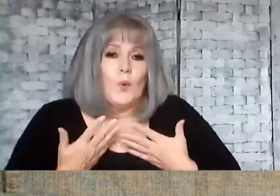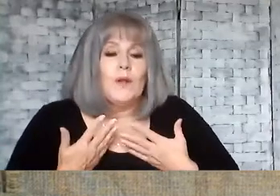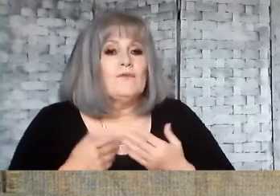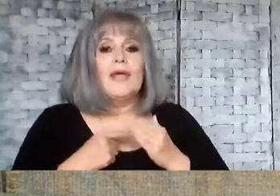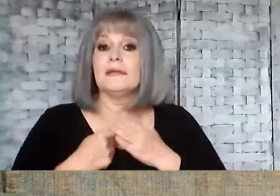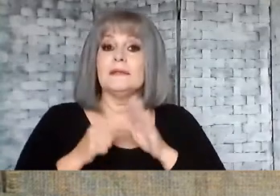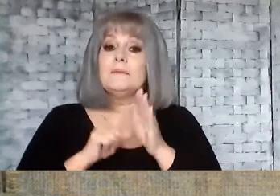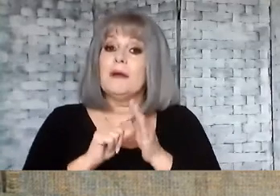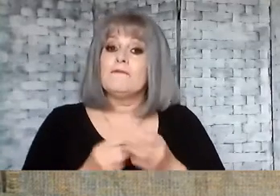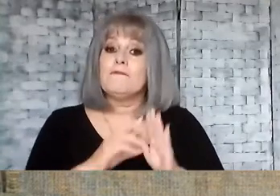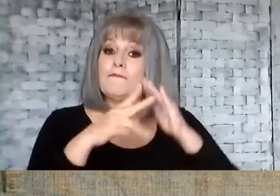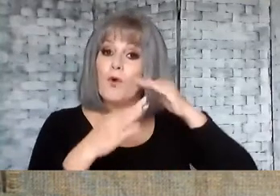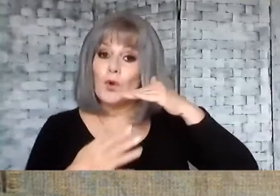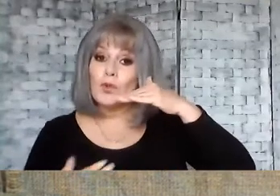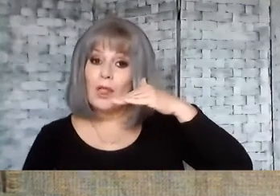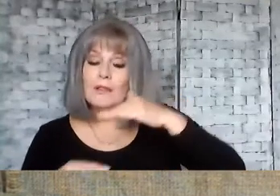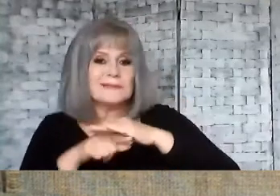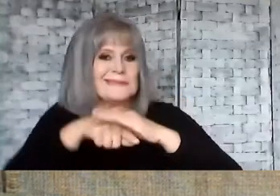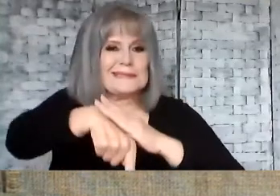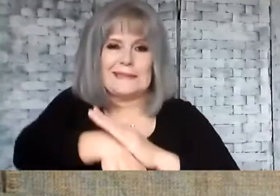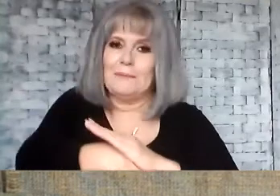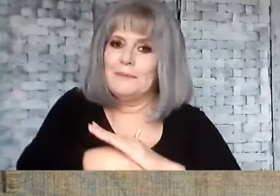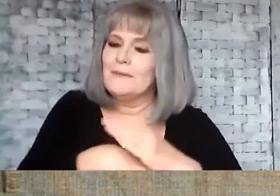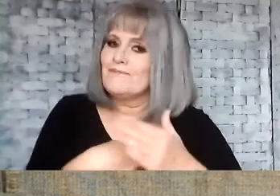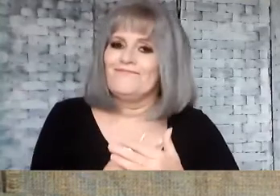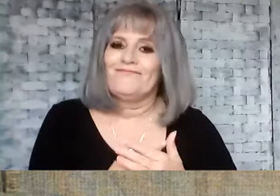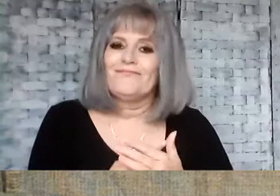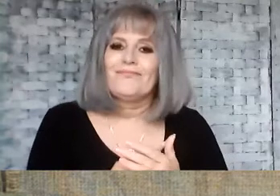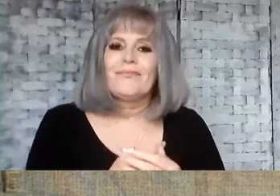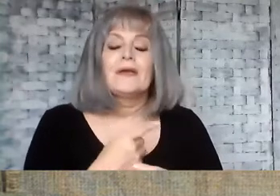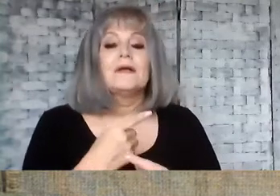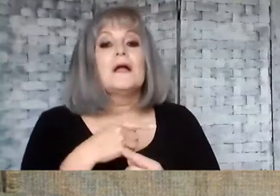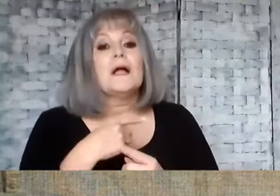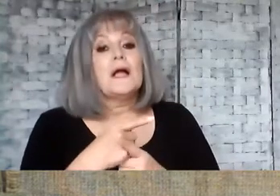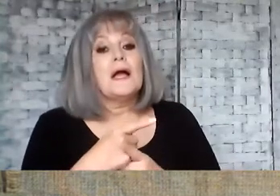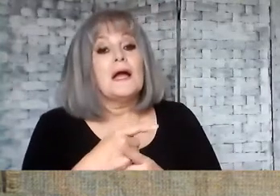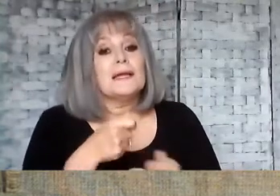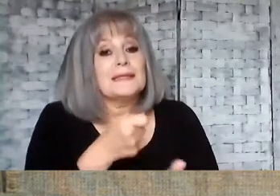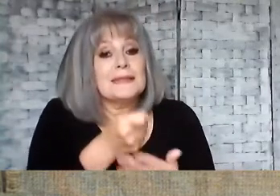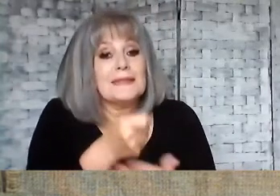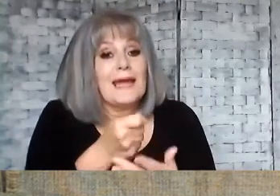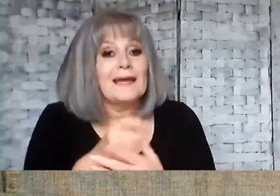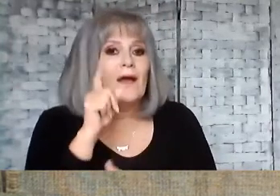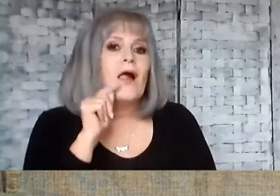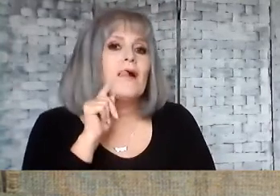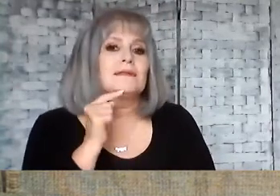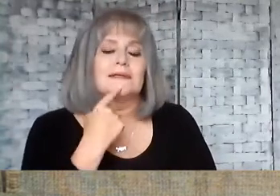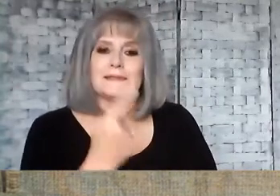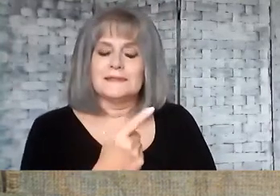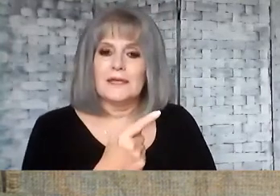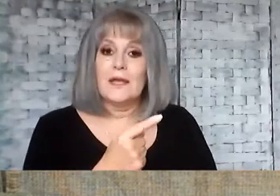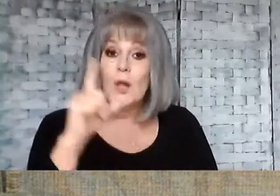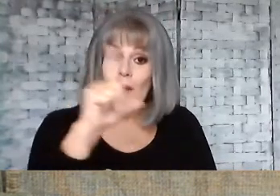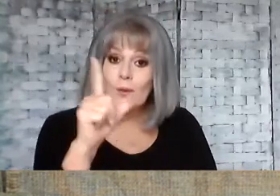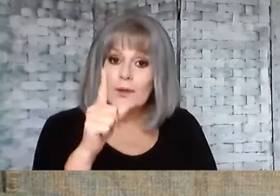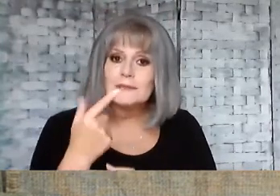wortels. So kom ons ontvang hierdie ongemaklike story. Ek terg altyd en sê, Lukas is nie net 'n dokter wat skryf nie, hy